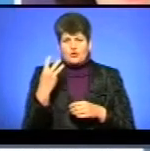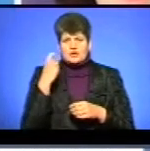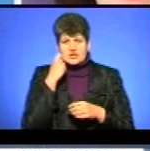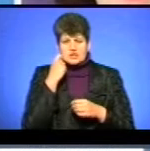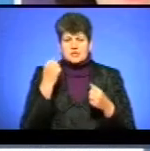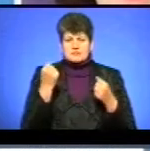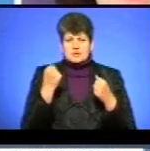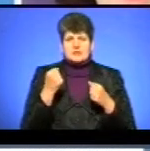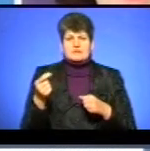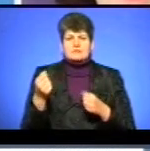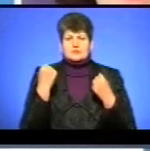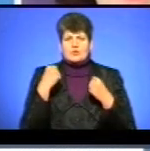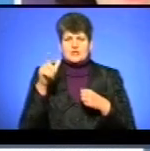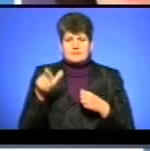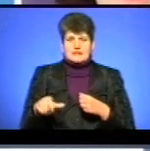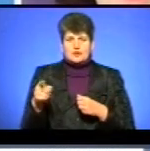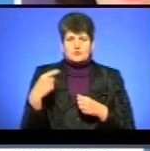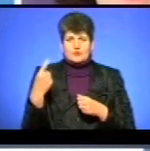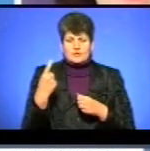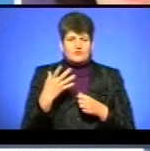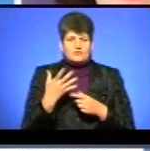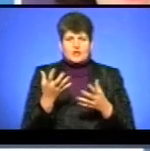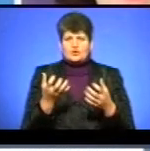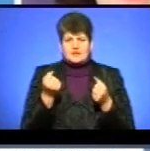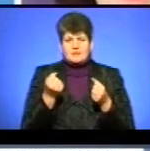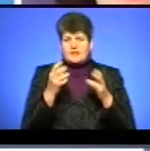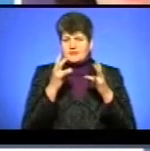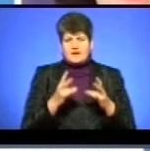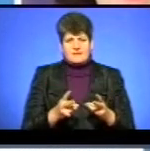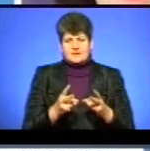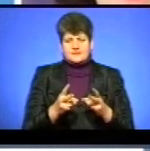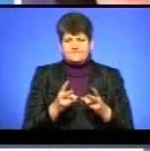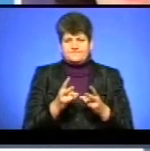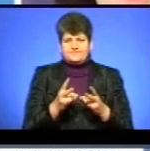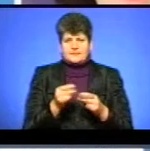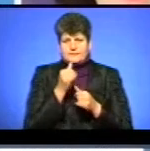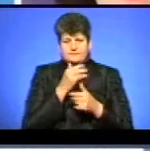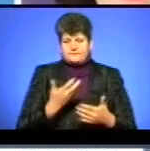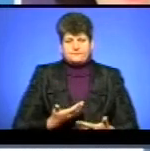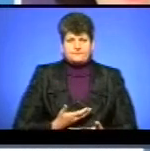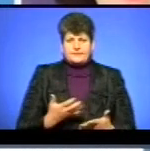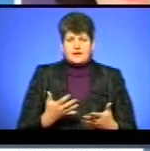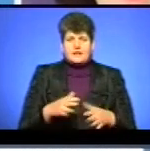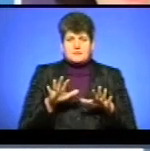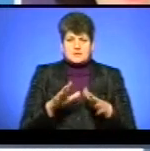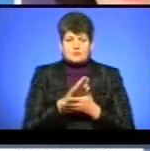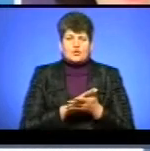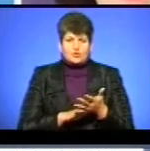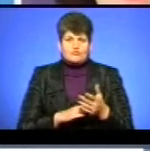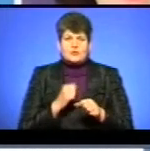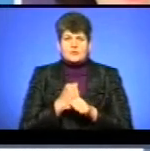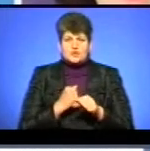спортсмен із Тернопільщини. Вони отримали травми, несумісні з життям. На місці події продовжує працювати слідчо-оперативна група,